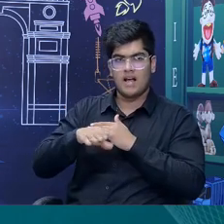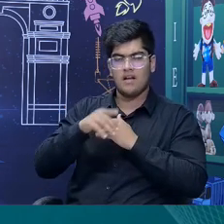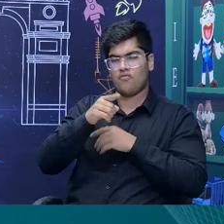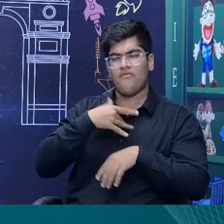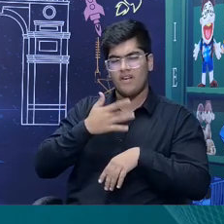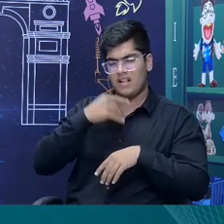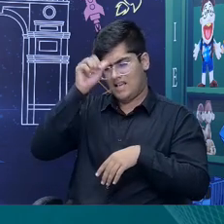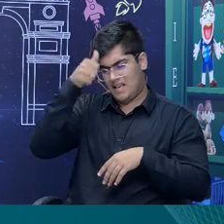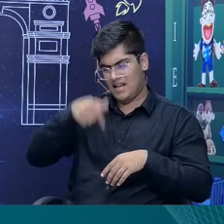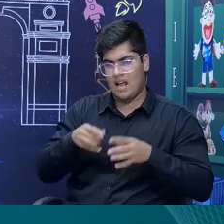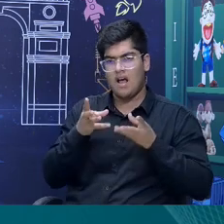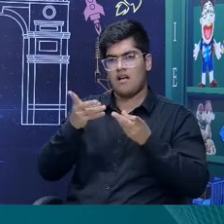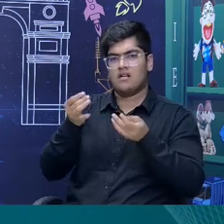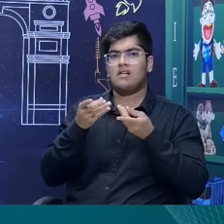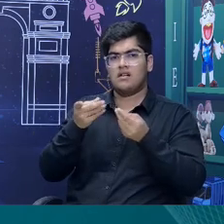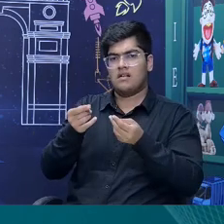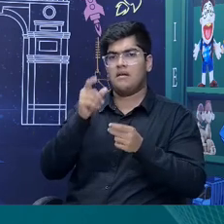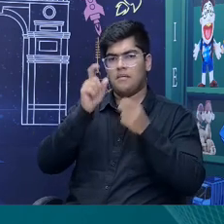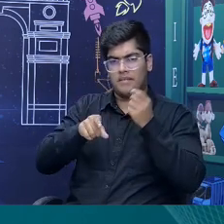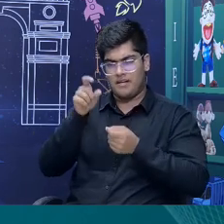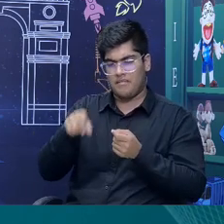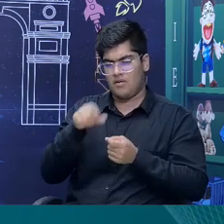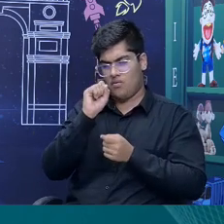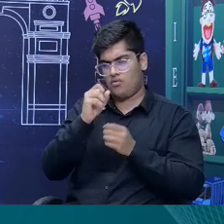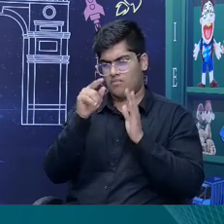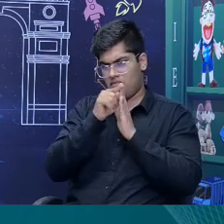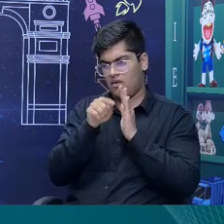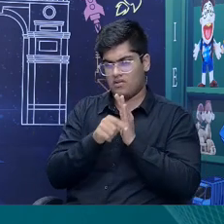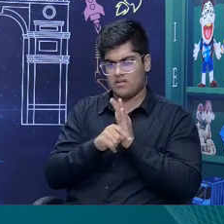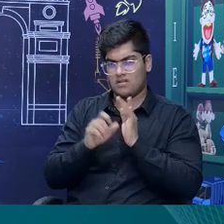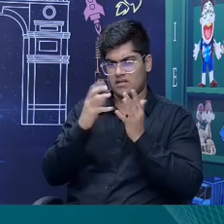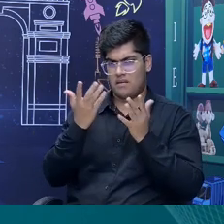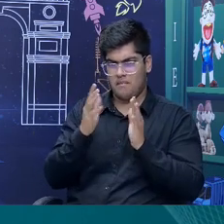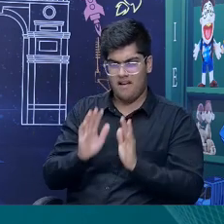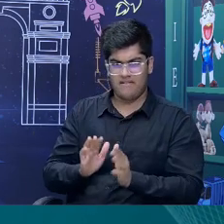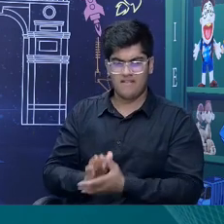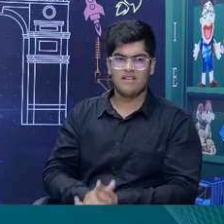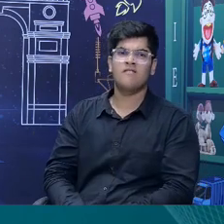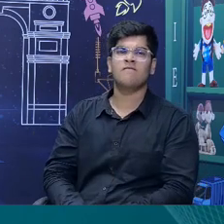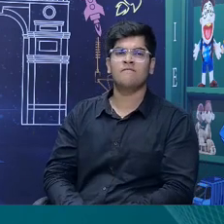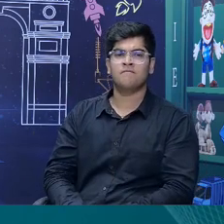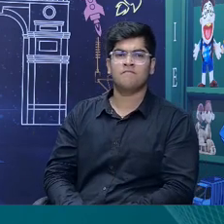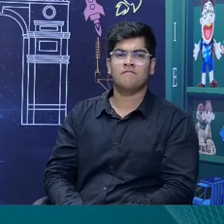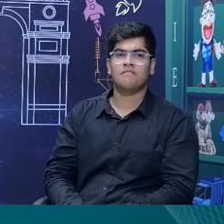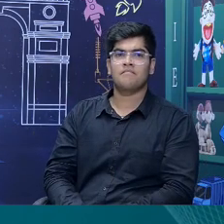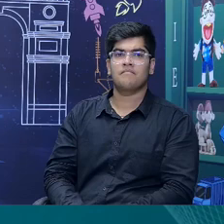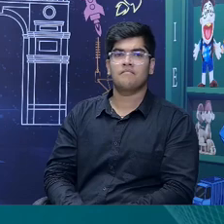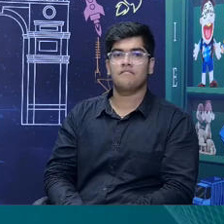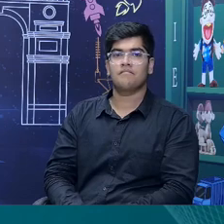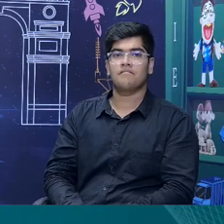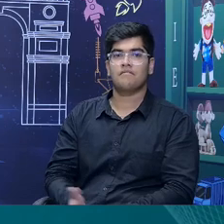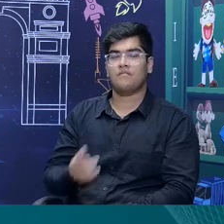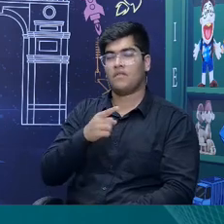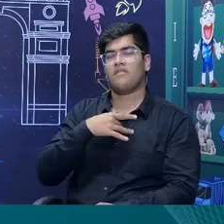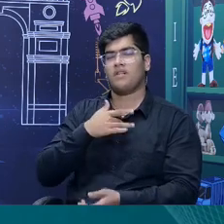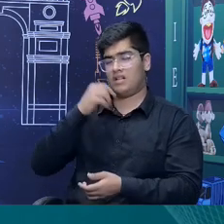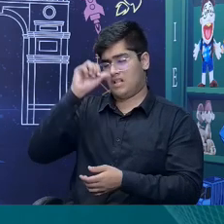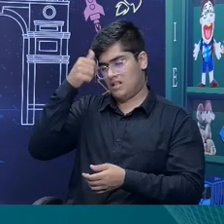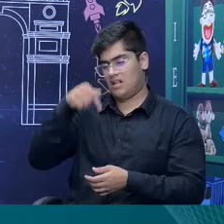कोई पॉलिसी है तू वे हैव सच पॉलिसी तू योर सरप्राइज मां इंडिया वास मेबी डी फर्स्ट